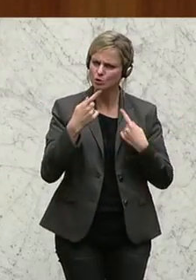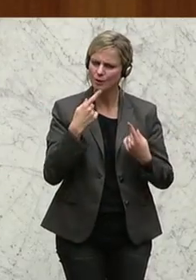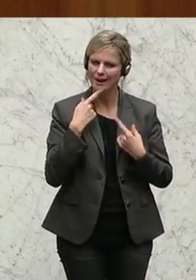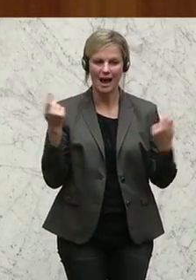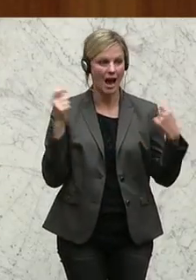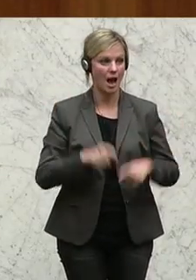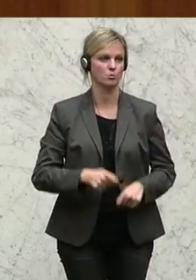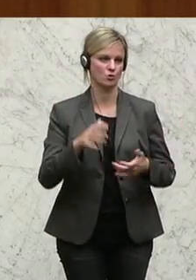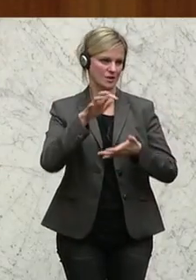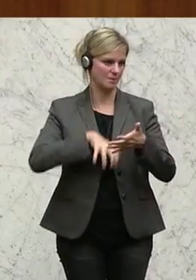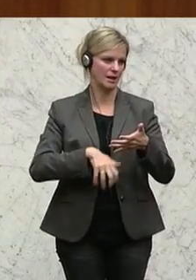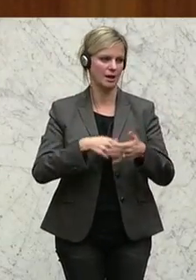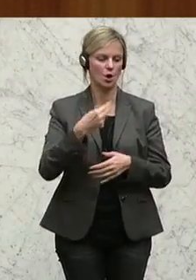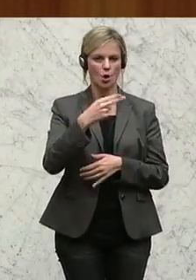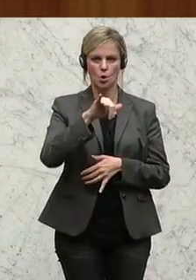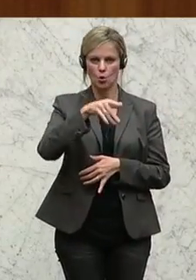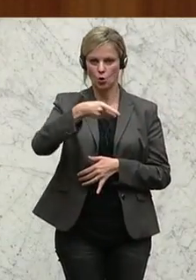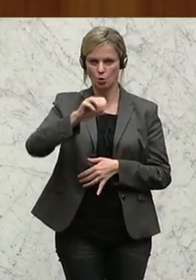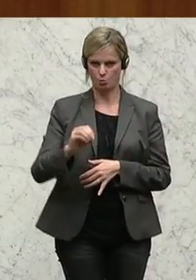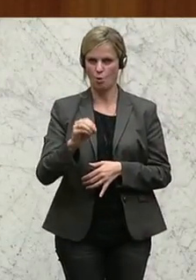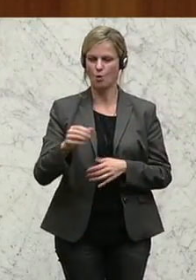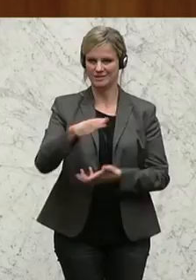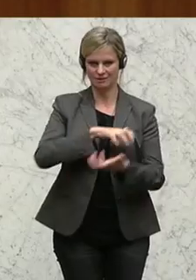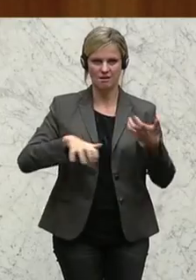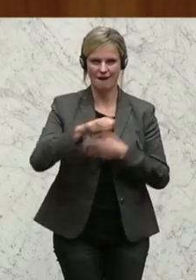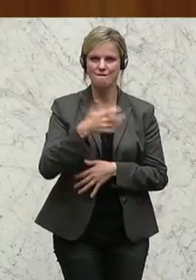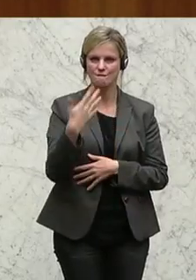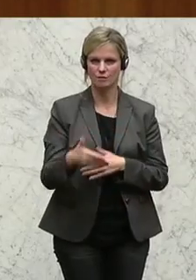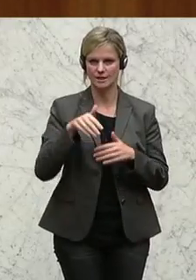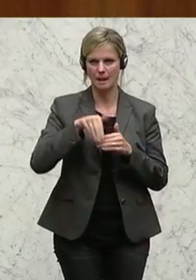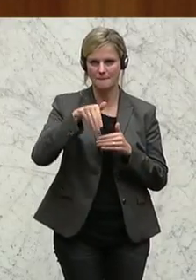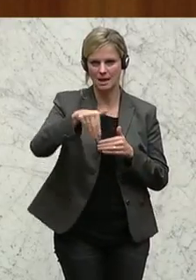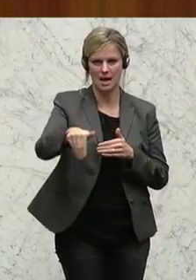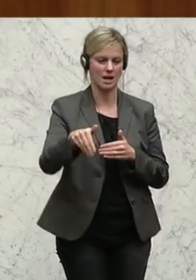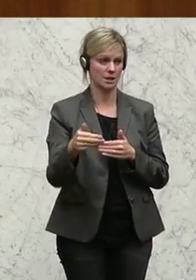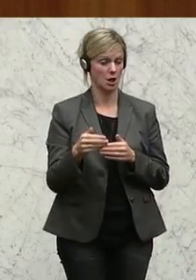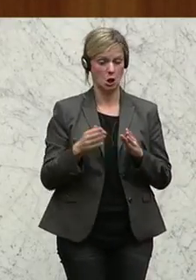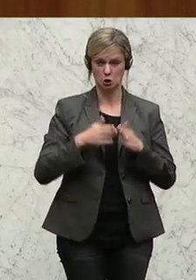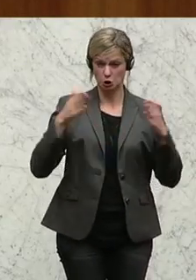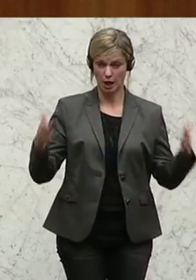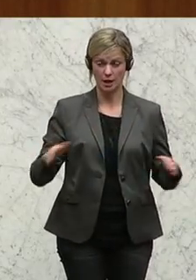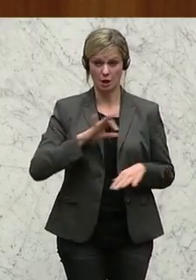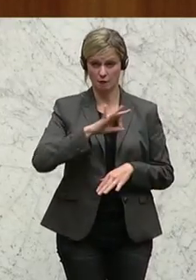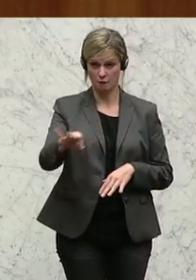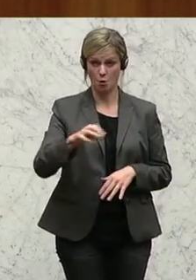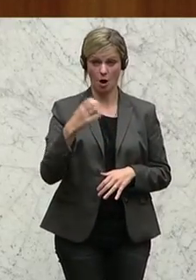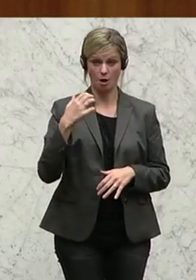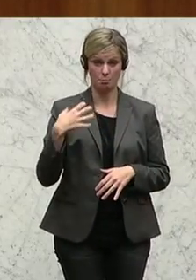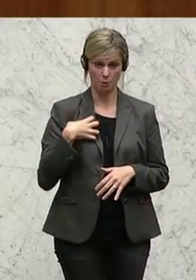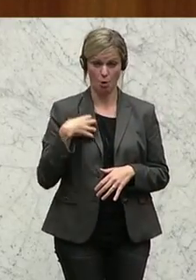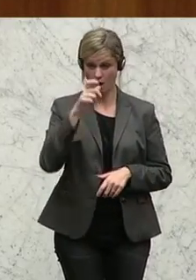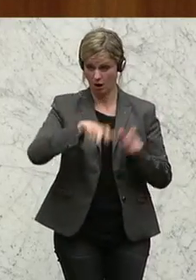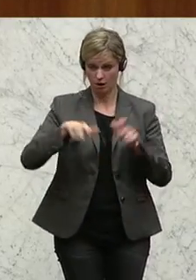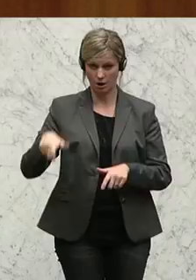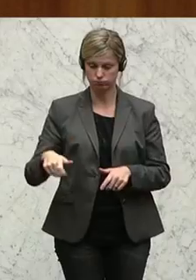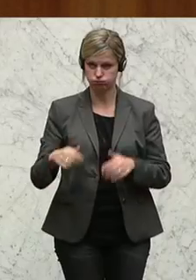Hypo-Skandal. Circa 15 Milliarden Schaden für die Bürgerinnen und Bürger, das ist eine astronomische Summe. Zum Vergleich, wenn wir heute